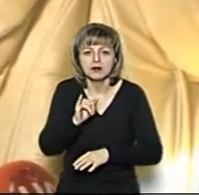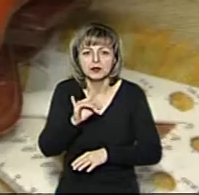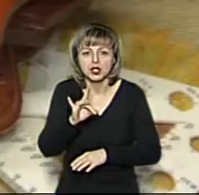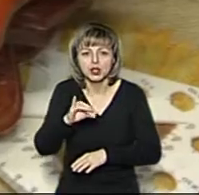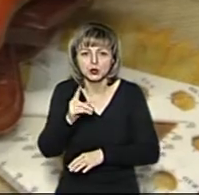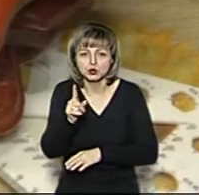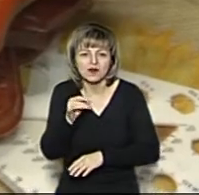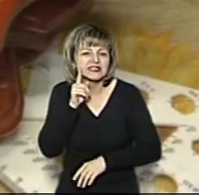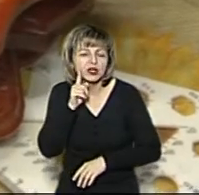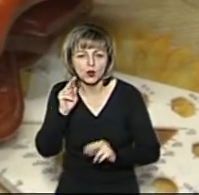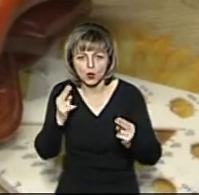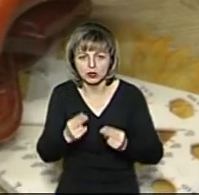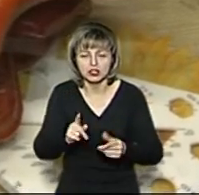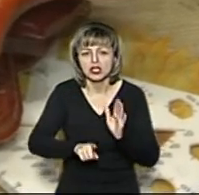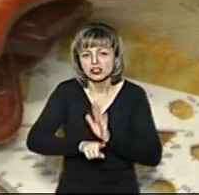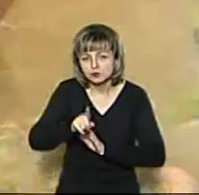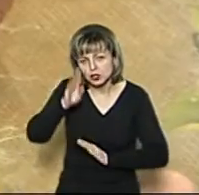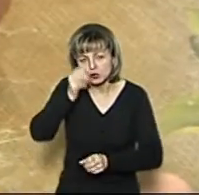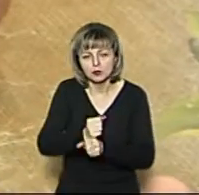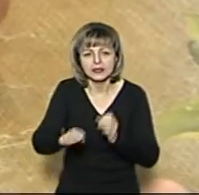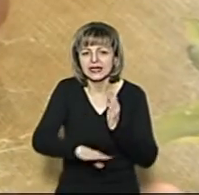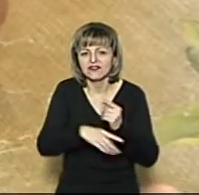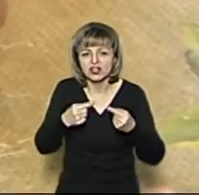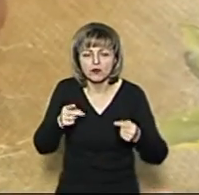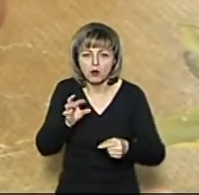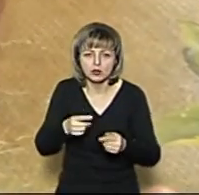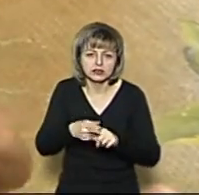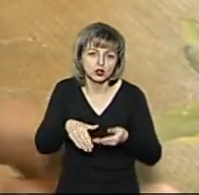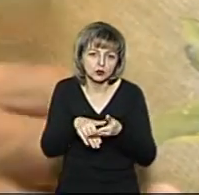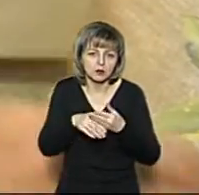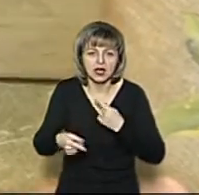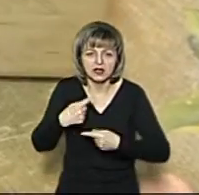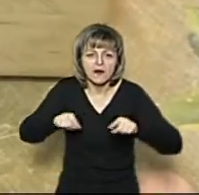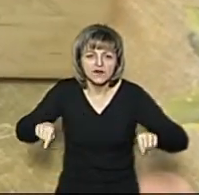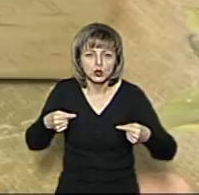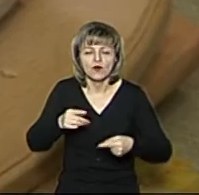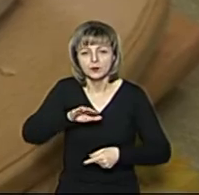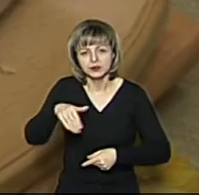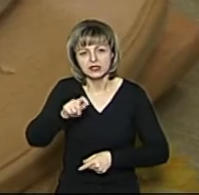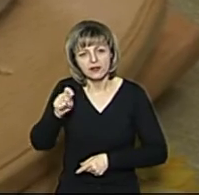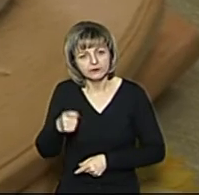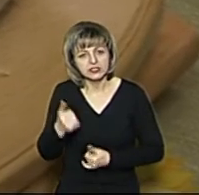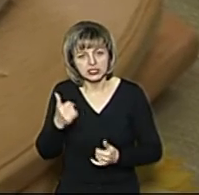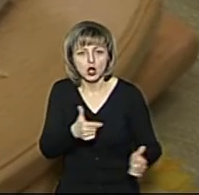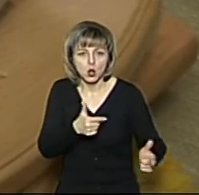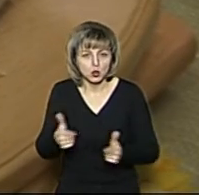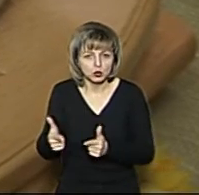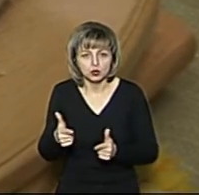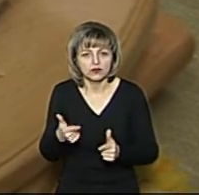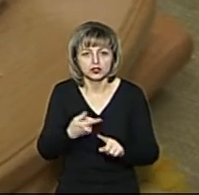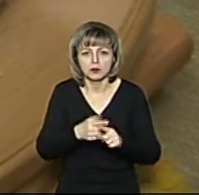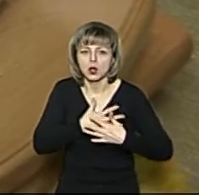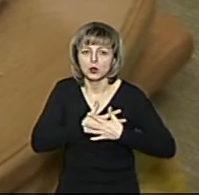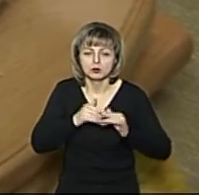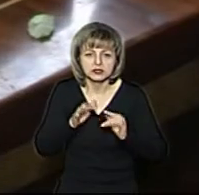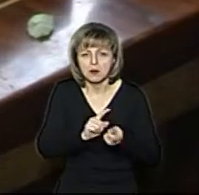кольору. Спочатку, говорить, майстер робив дерев'яні вироби, бо це допомагало відновлюватися після війни. Нині ж, каже, готовий, аби хобі переросло